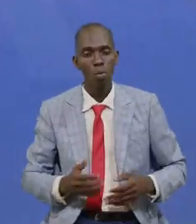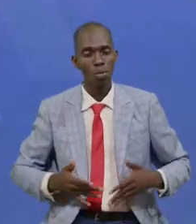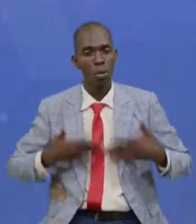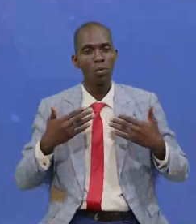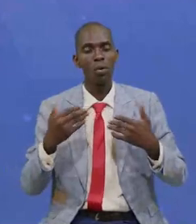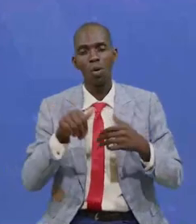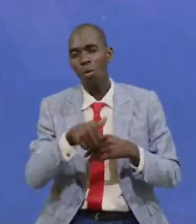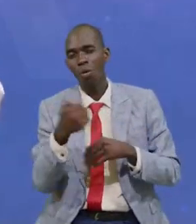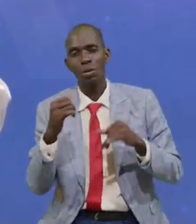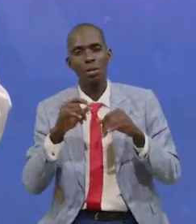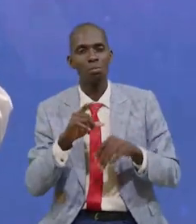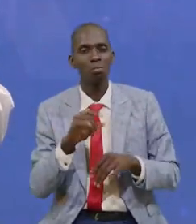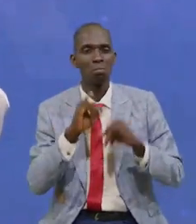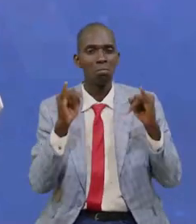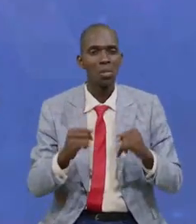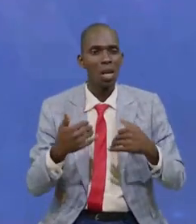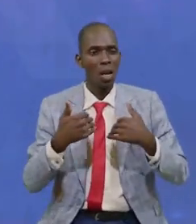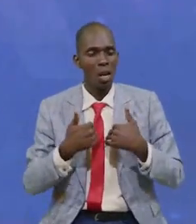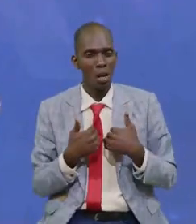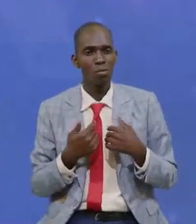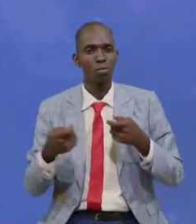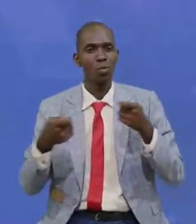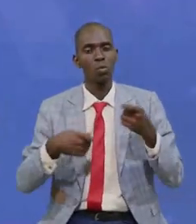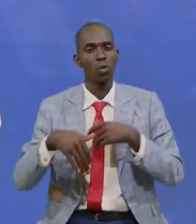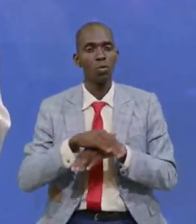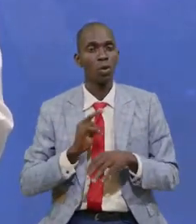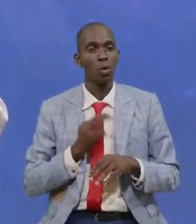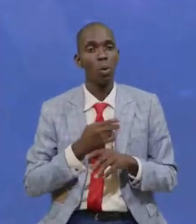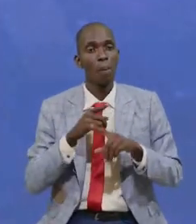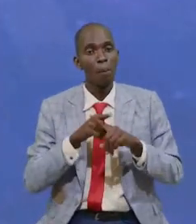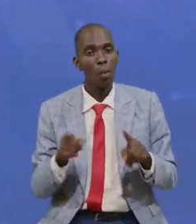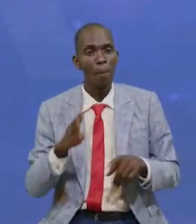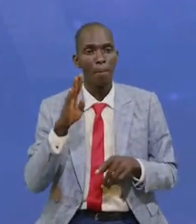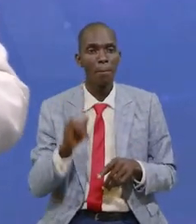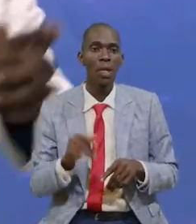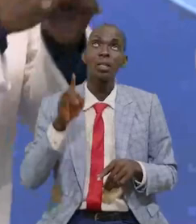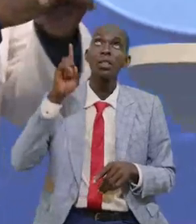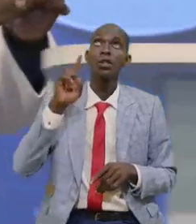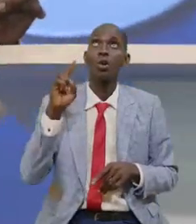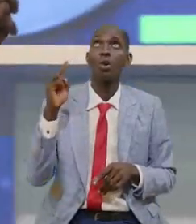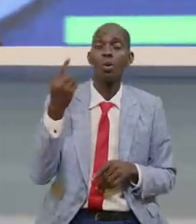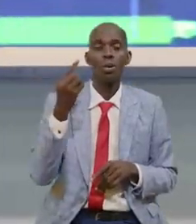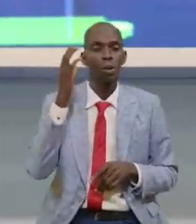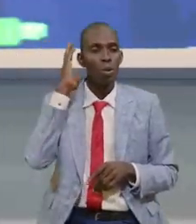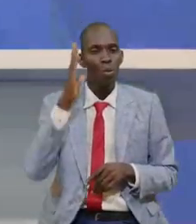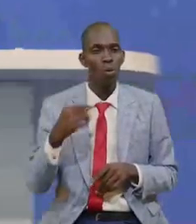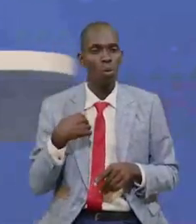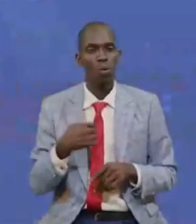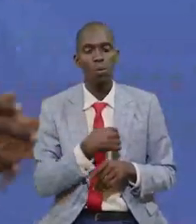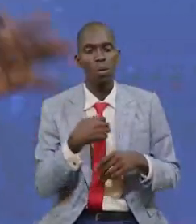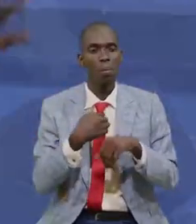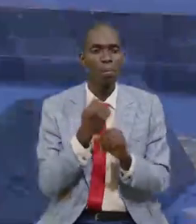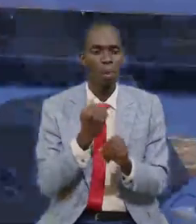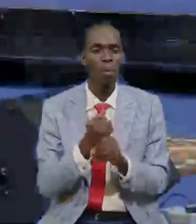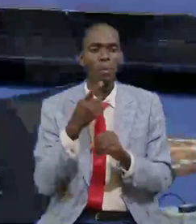dominé sur nous. Maintenant, mais c'est grâce à toi seul que nous invoquons